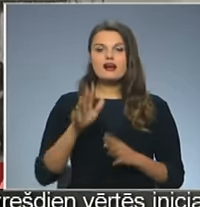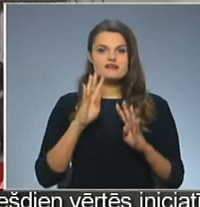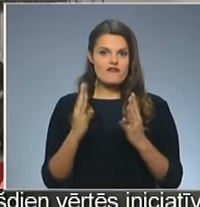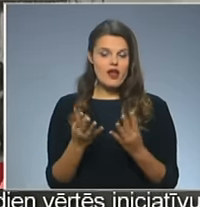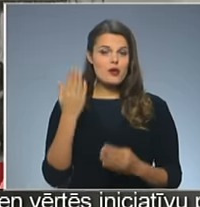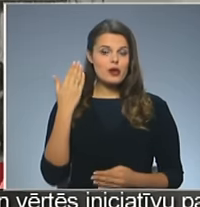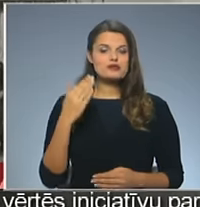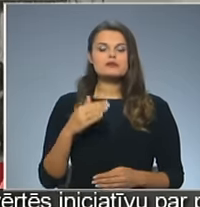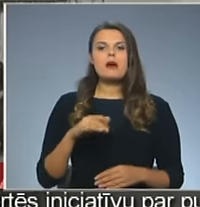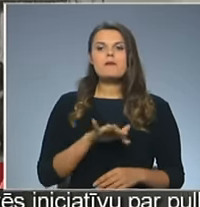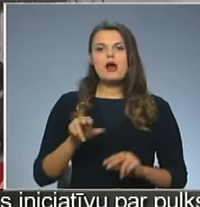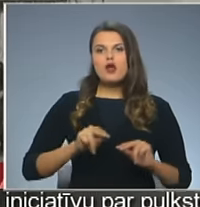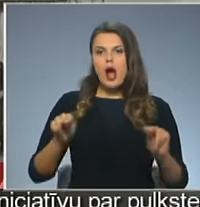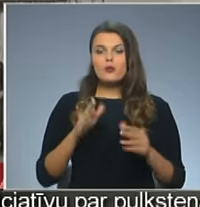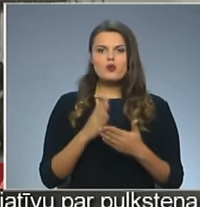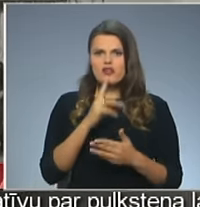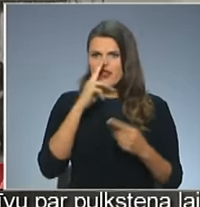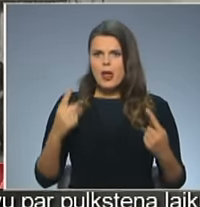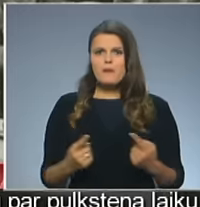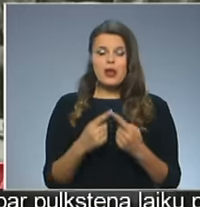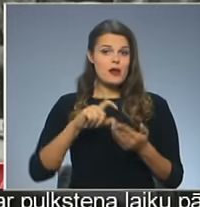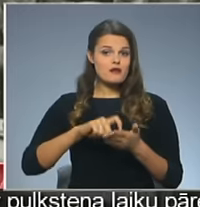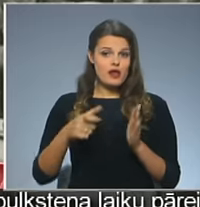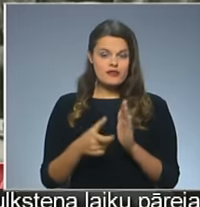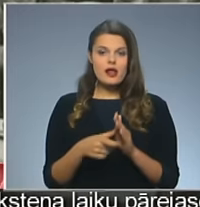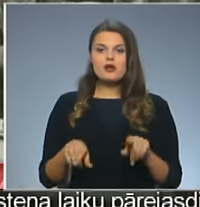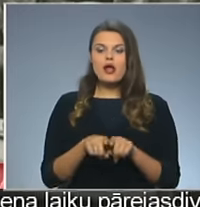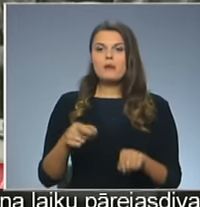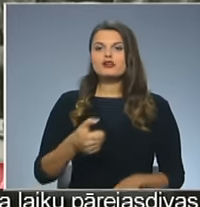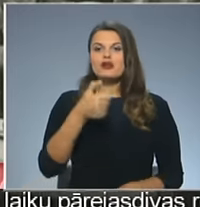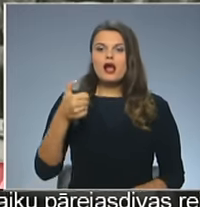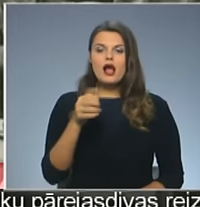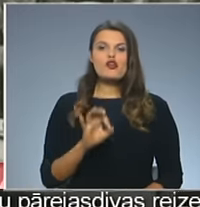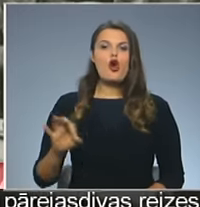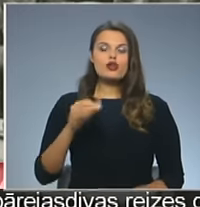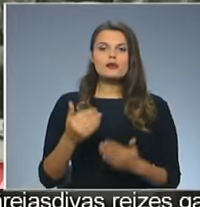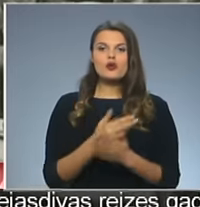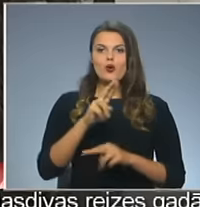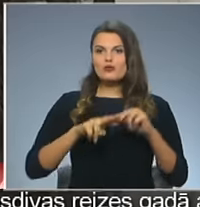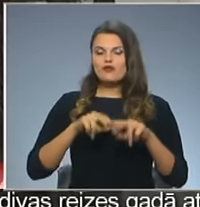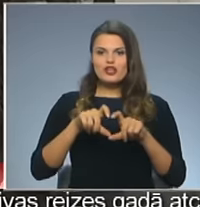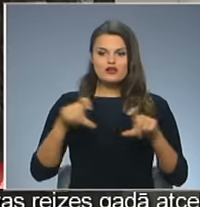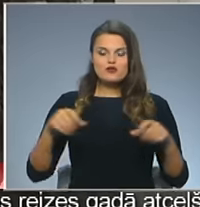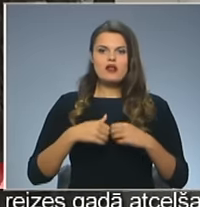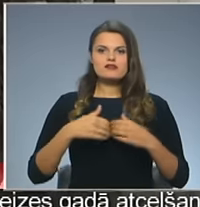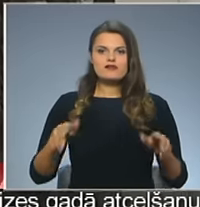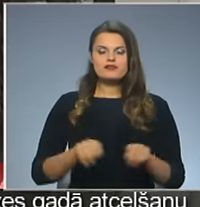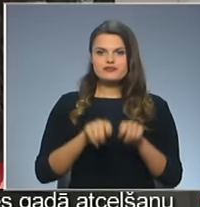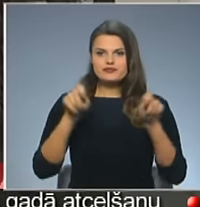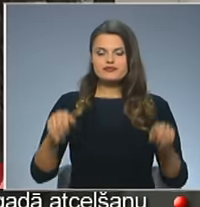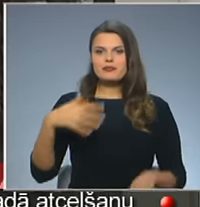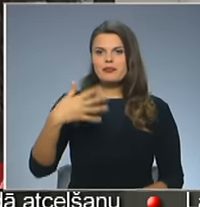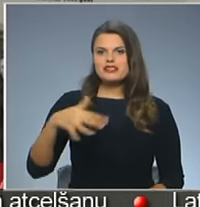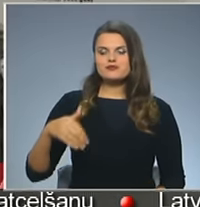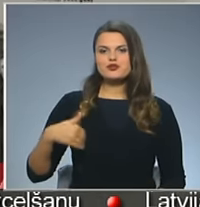tam bērnu apmācība notikusi nepiemērotās telpās. Tā paša gada oktobrī jaunbūvētās skolas durvis vēruši